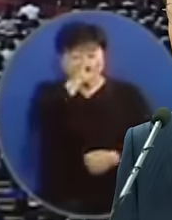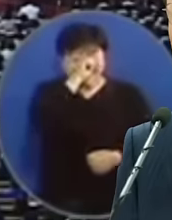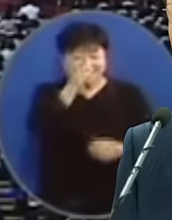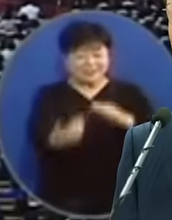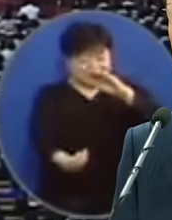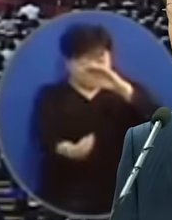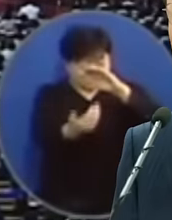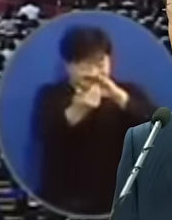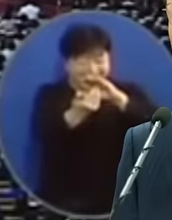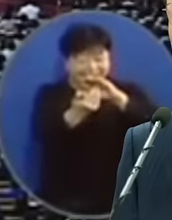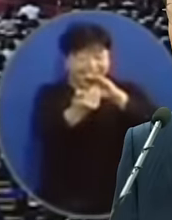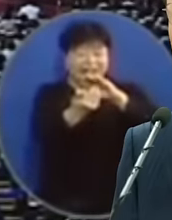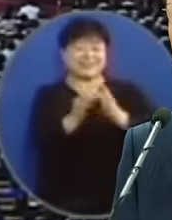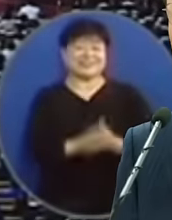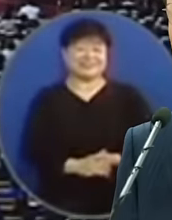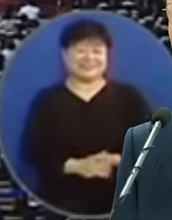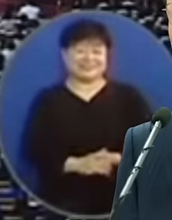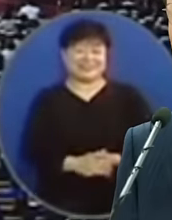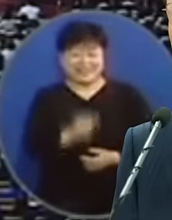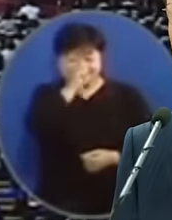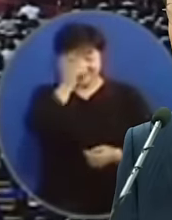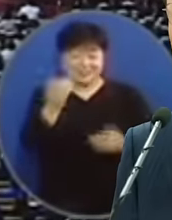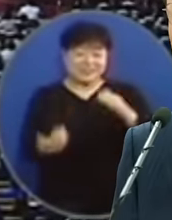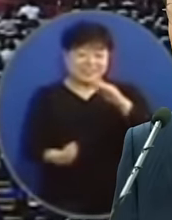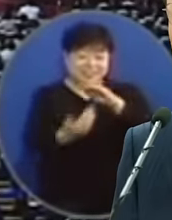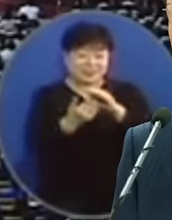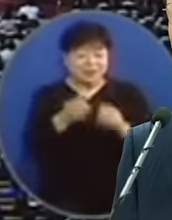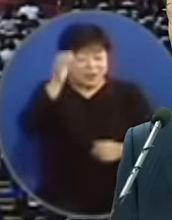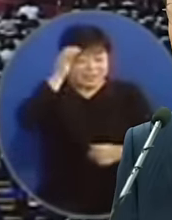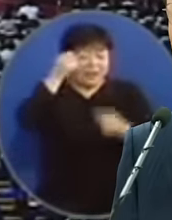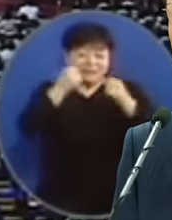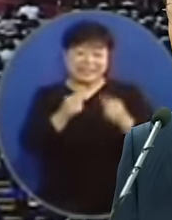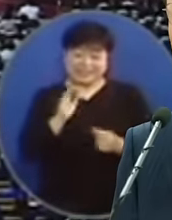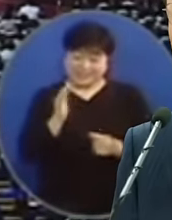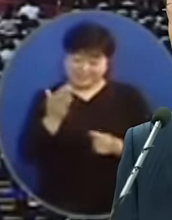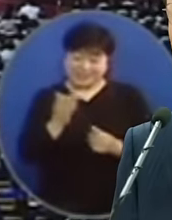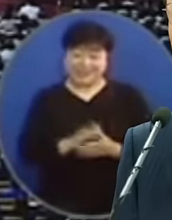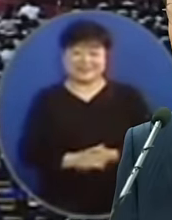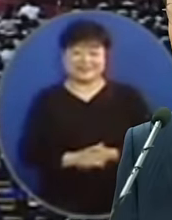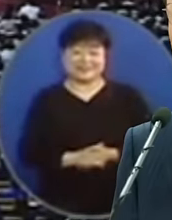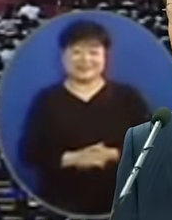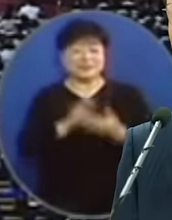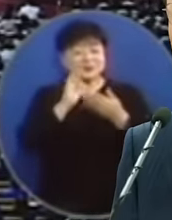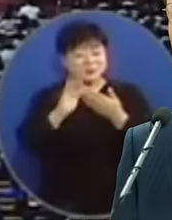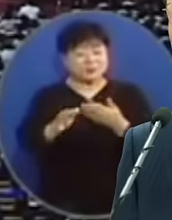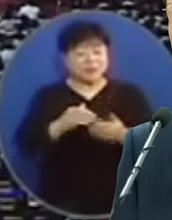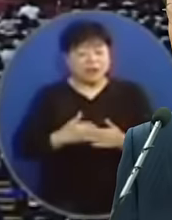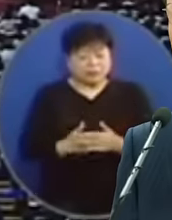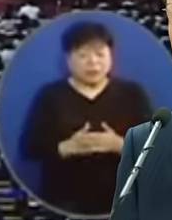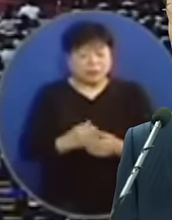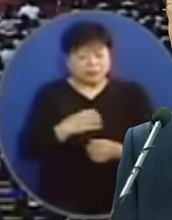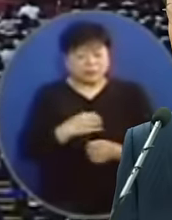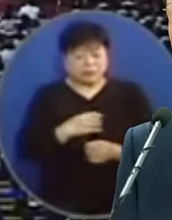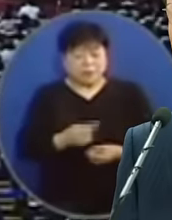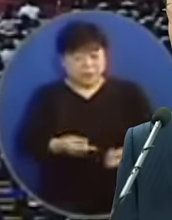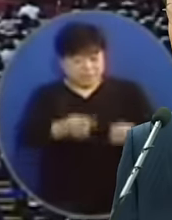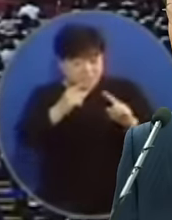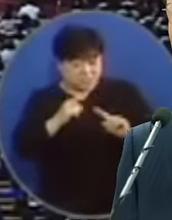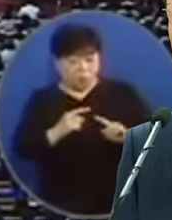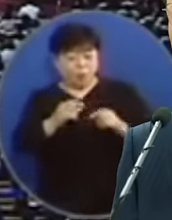합력하여 선을 이룬다고 했는데 우리가 선을 이룰 것을 기대하고 살아야 되는 것입니다. 그러고 난 다음 불안과 공포가 마음에